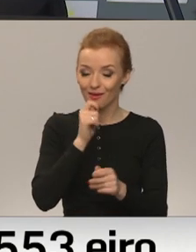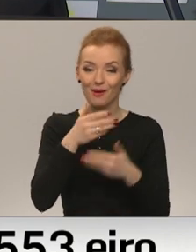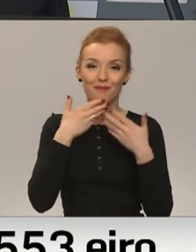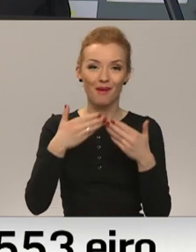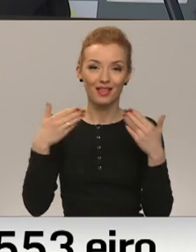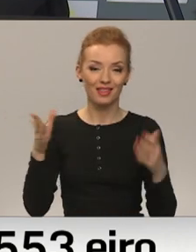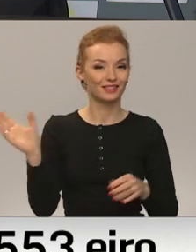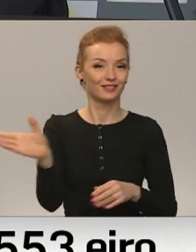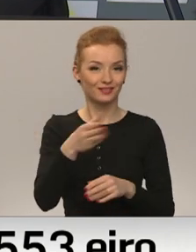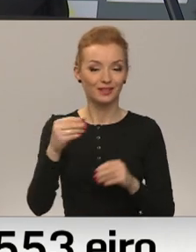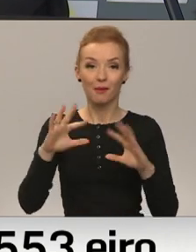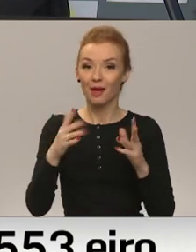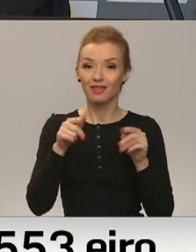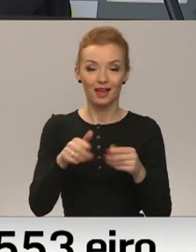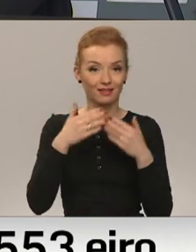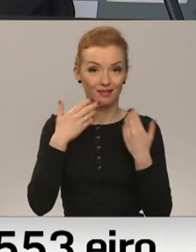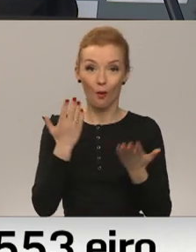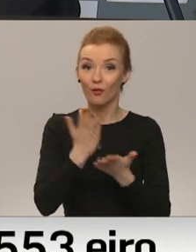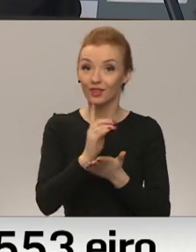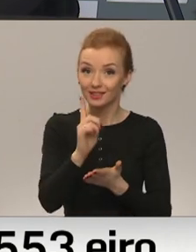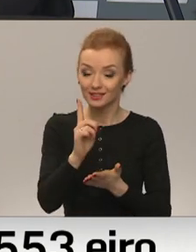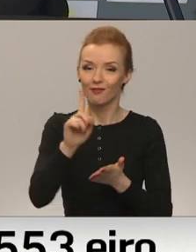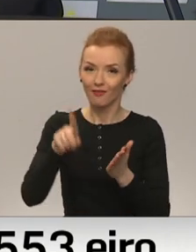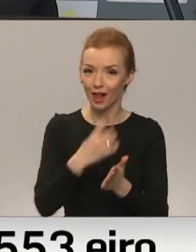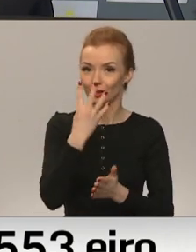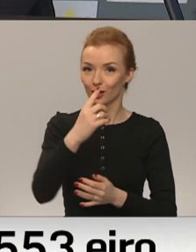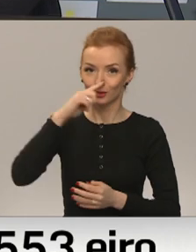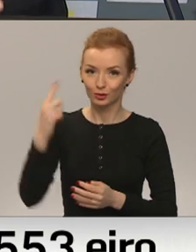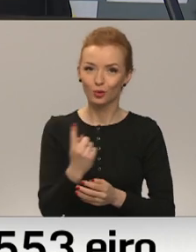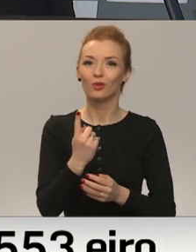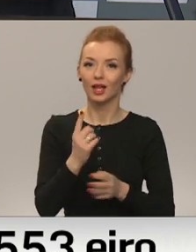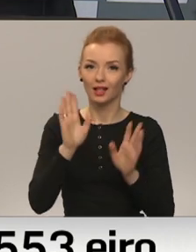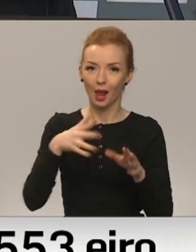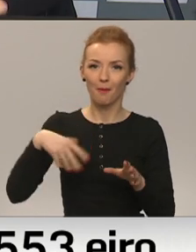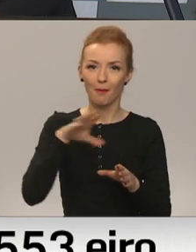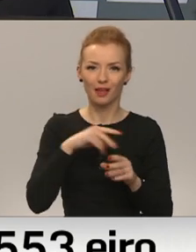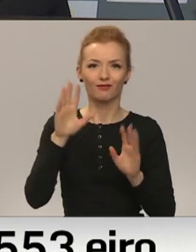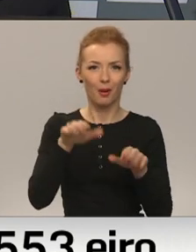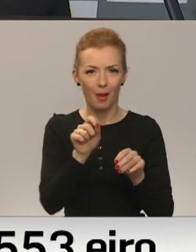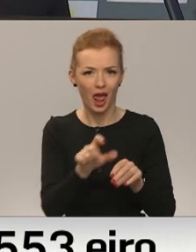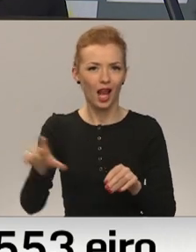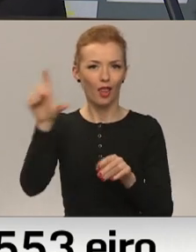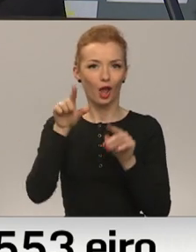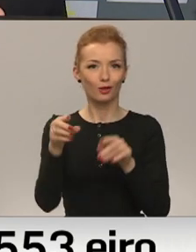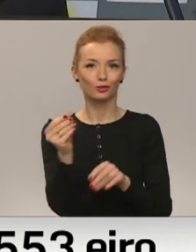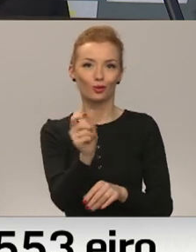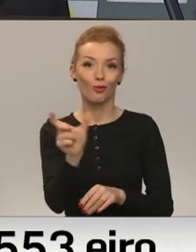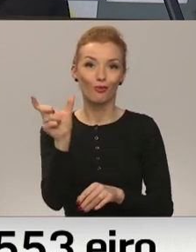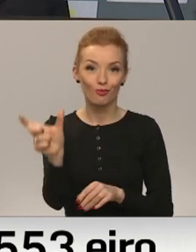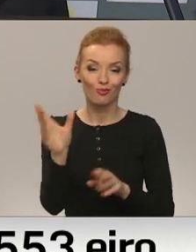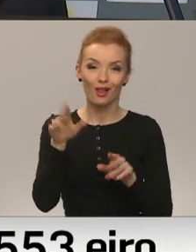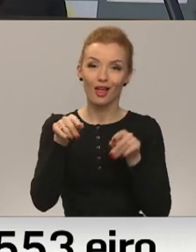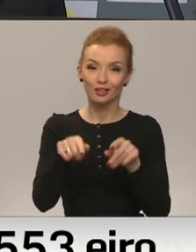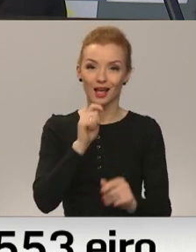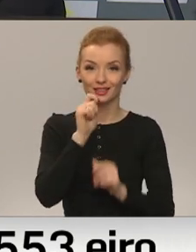Paldies visiem! Bet tas nav viss. 4 stundu laikā mums ir jādara viss iespējamais, lai mēs palielinātu šo summu, lai šajā